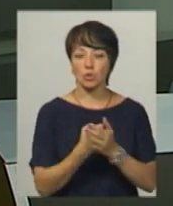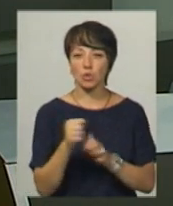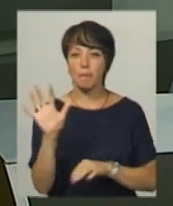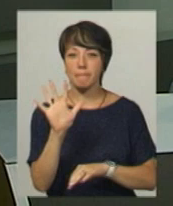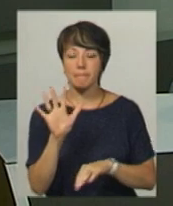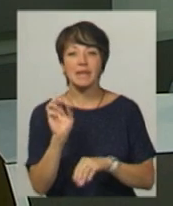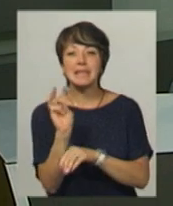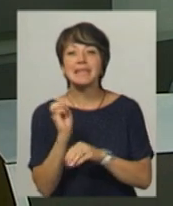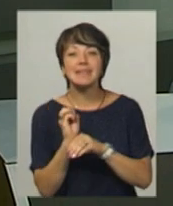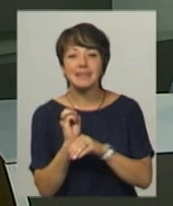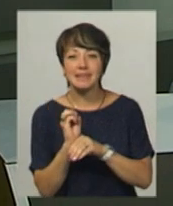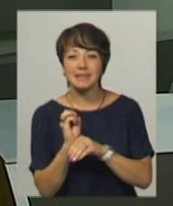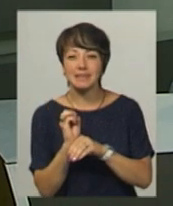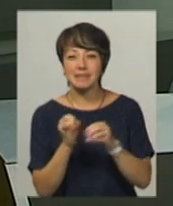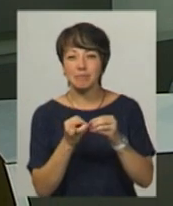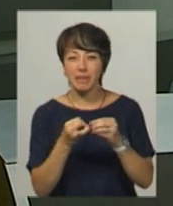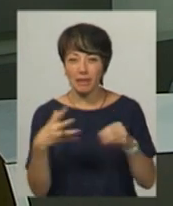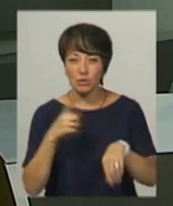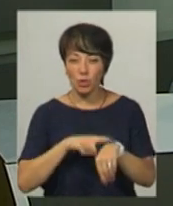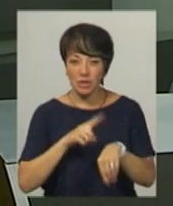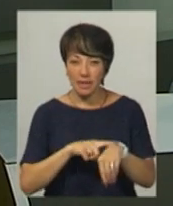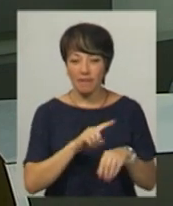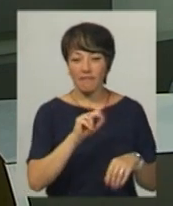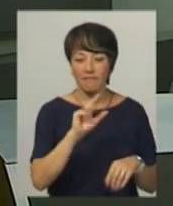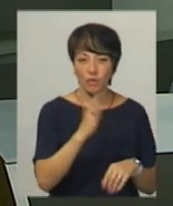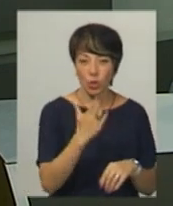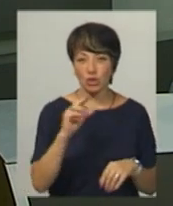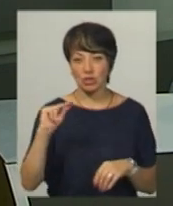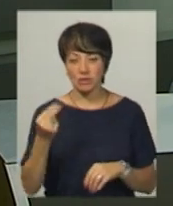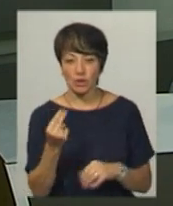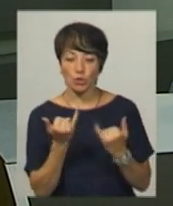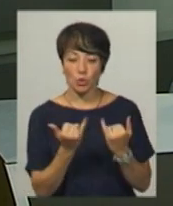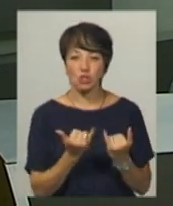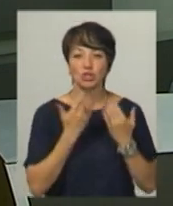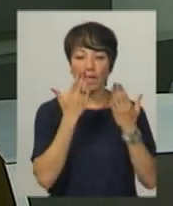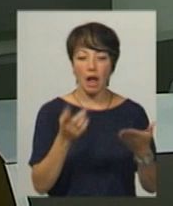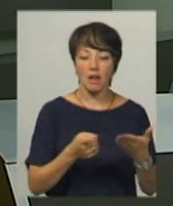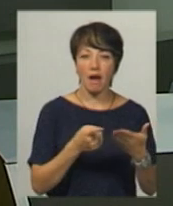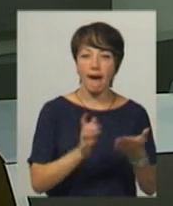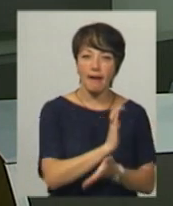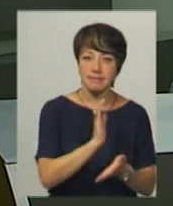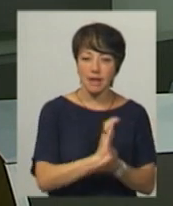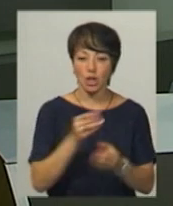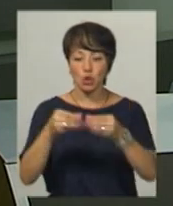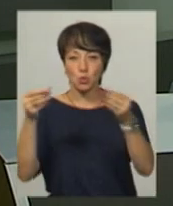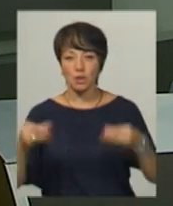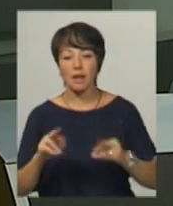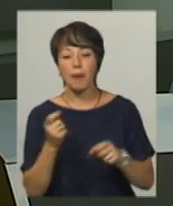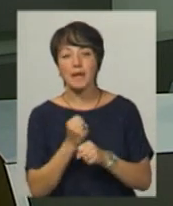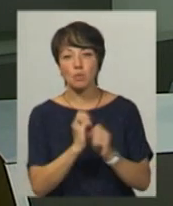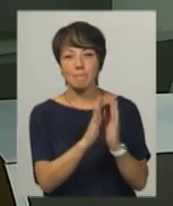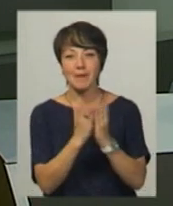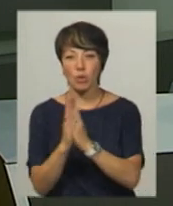15 щовівторка та щочетверга. Сьогодні тут читали періодичні видання, газети та журнали. Як працює бібліотека під відкритим небом,